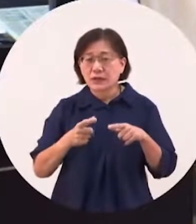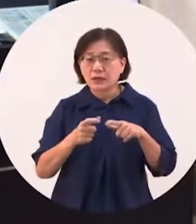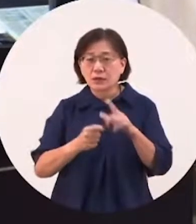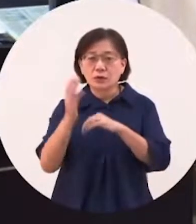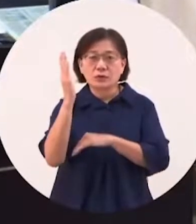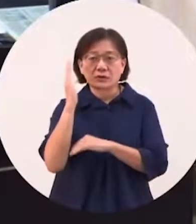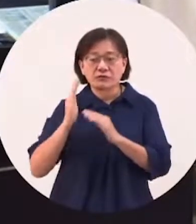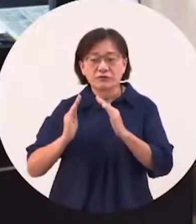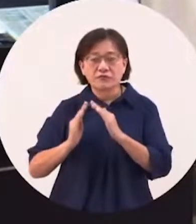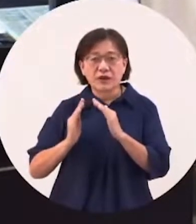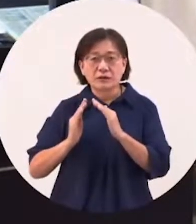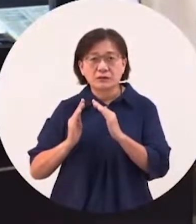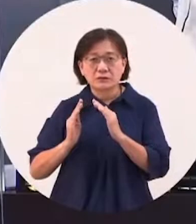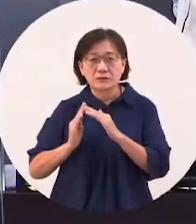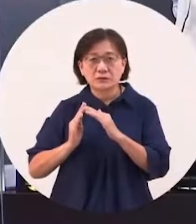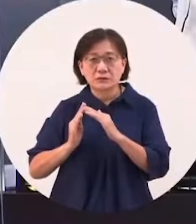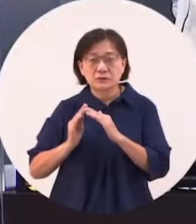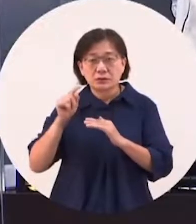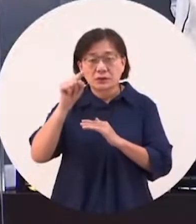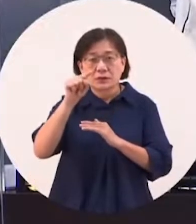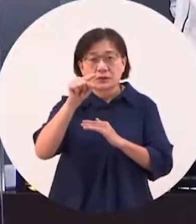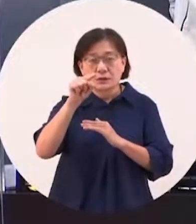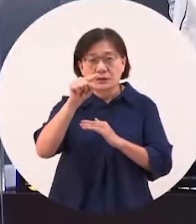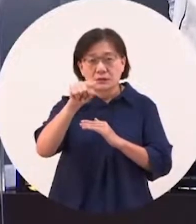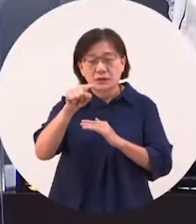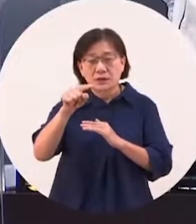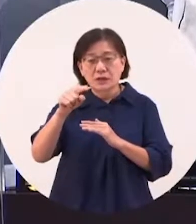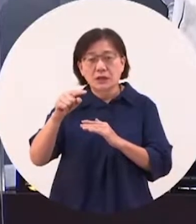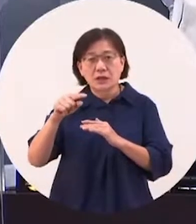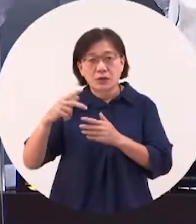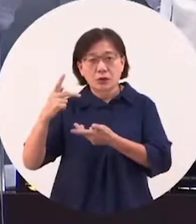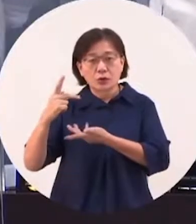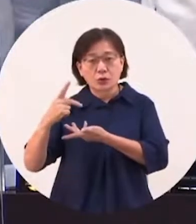是110年才买房子，